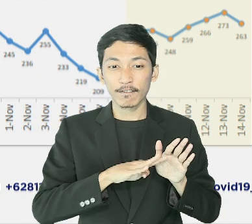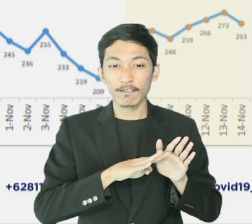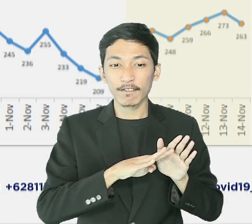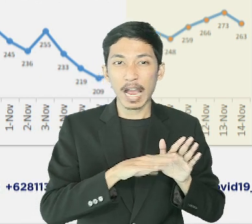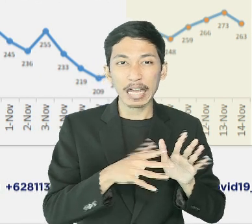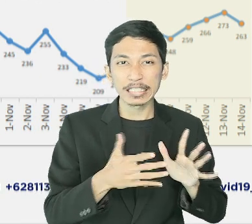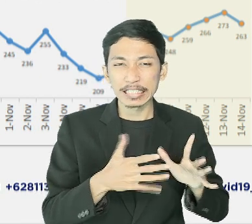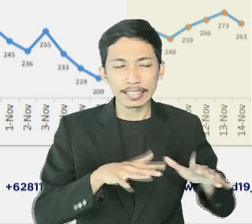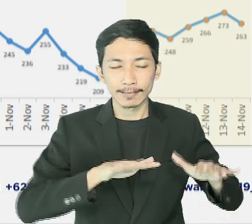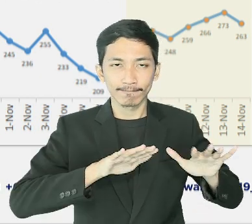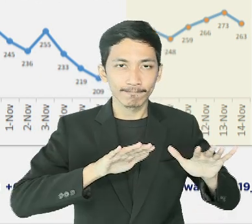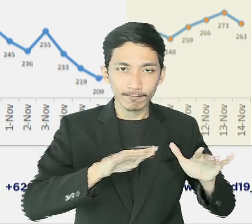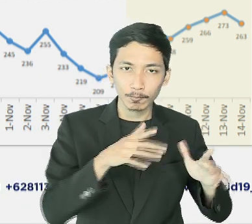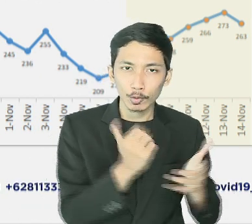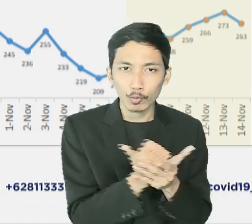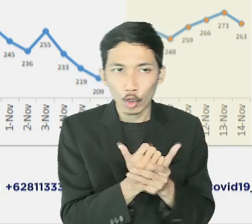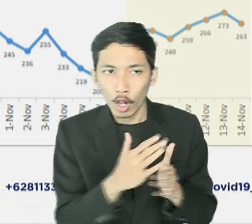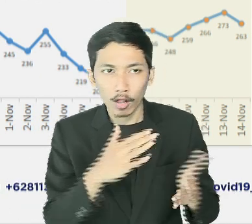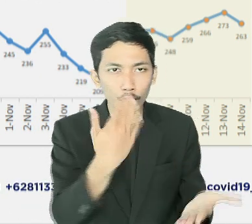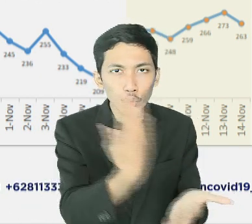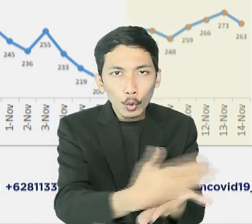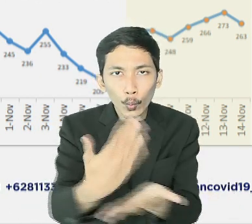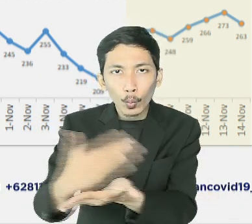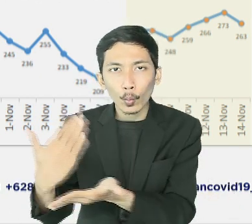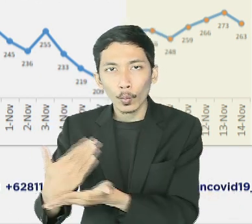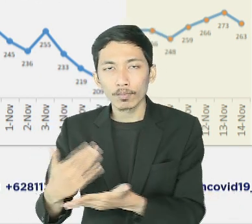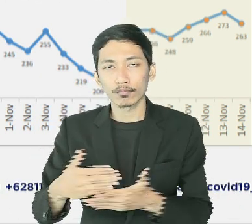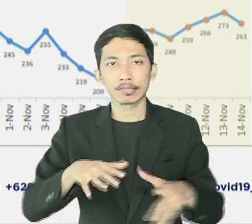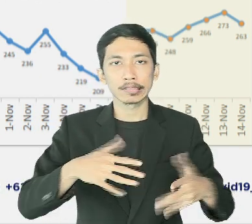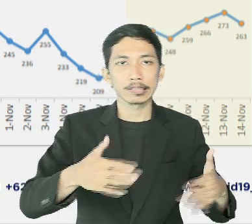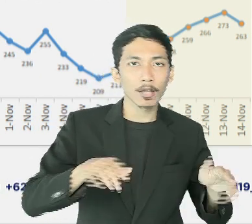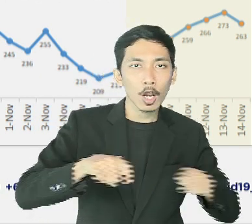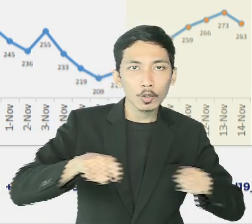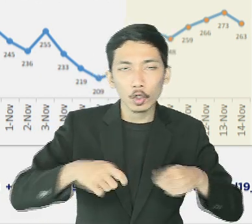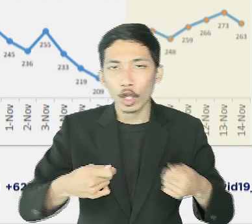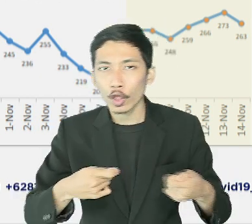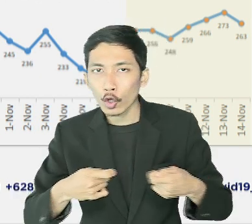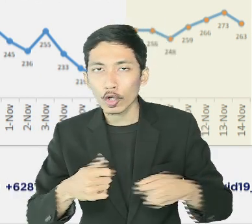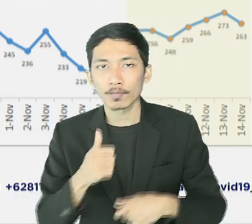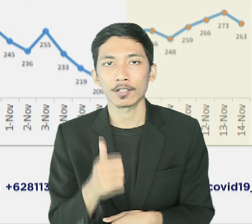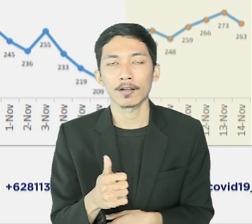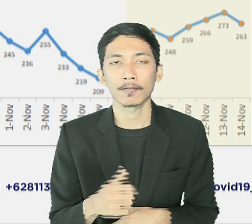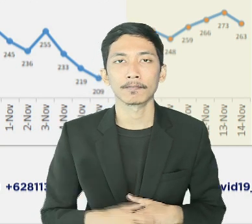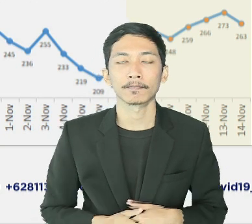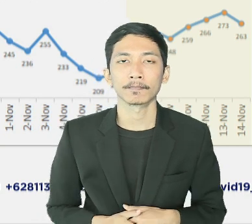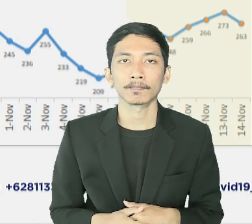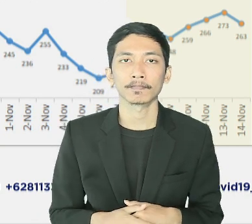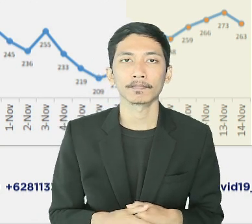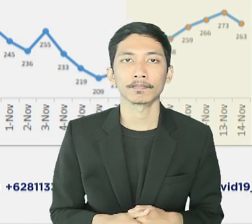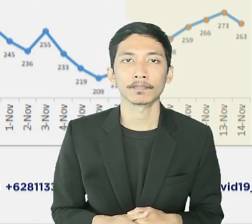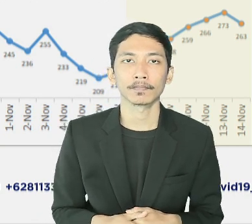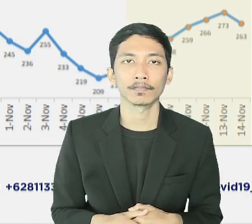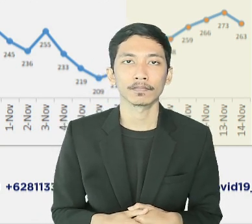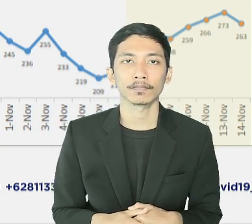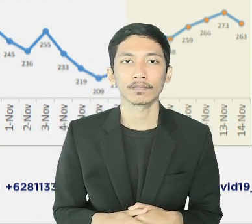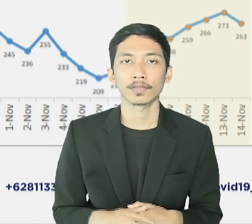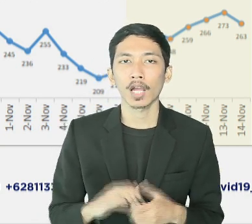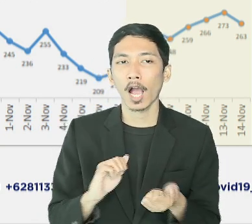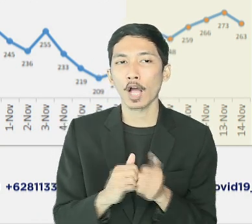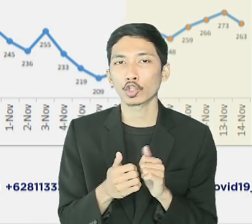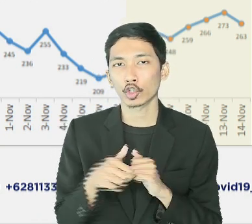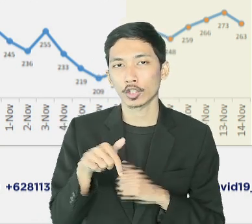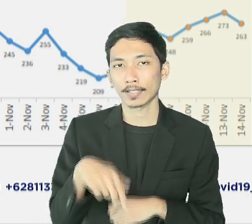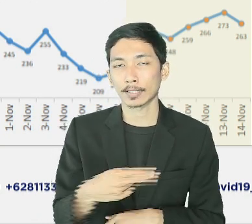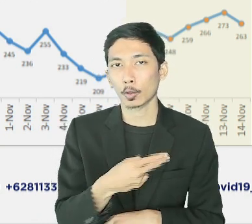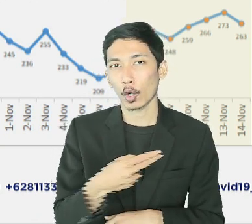segera dilakukan langkah perbaikan. Selanjutnya, jika melihat perkembangan kasus di tingkat